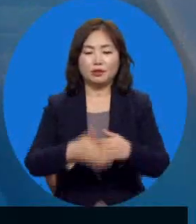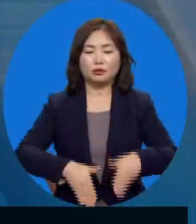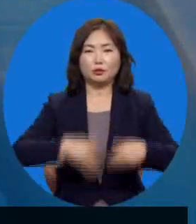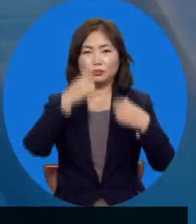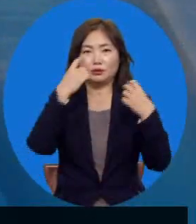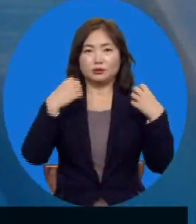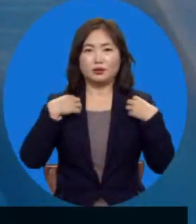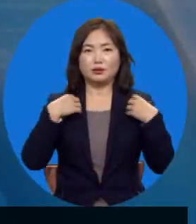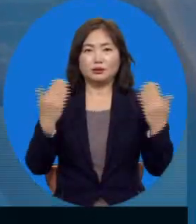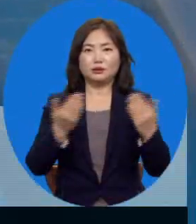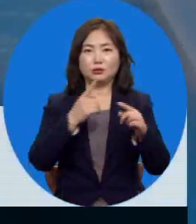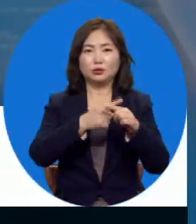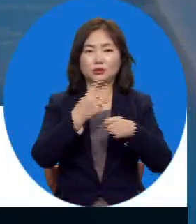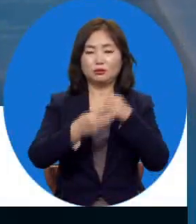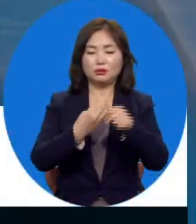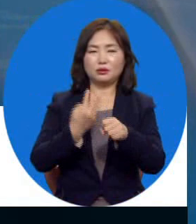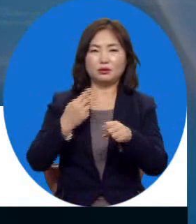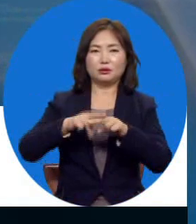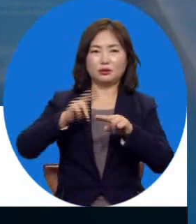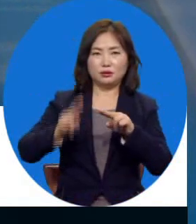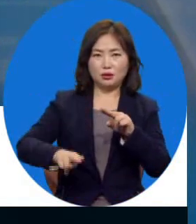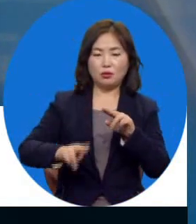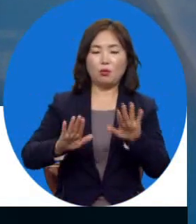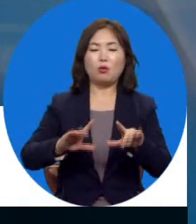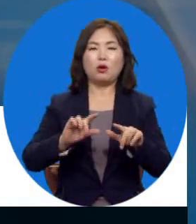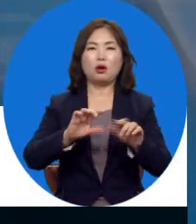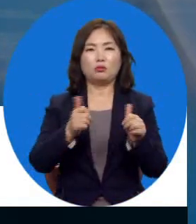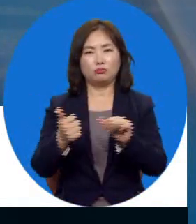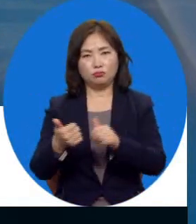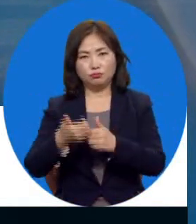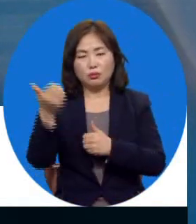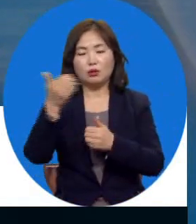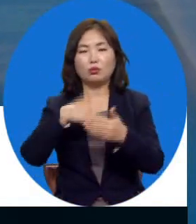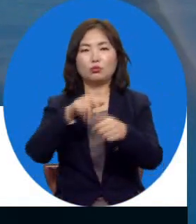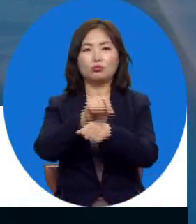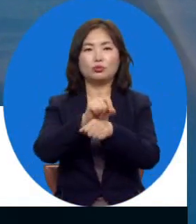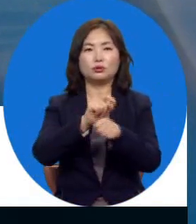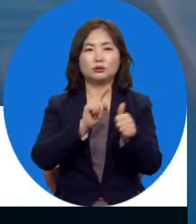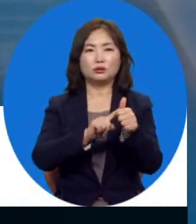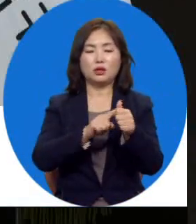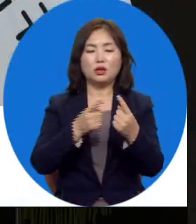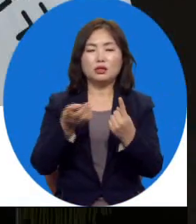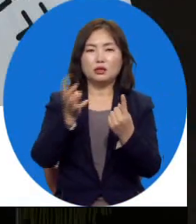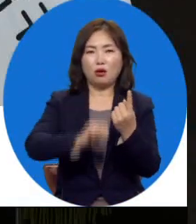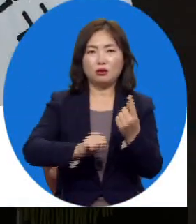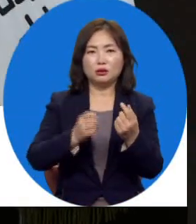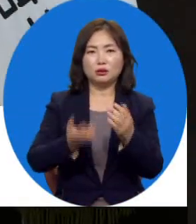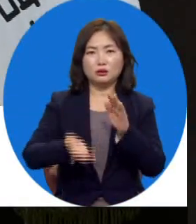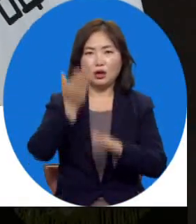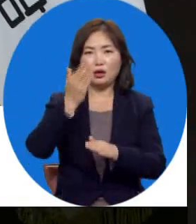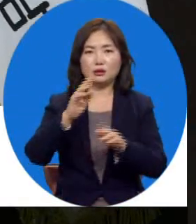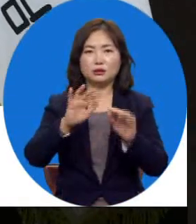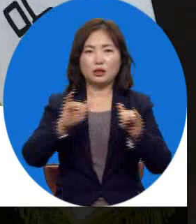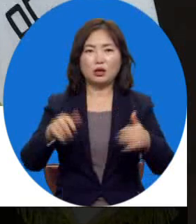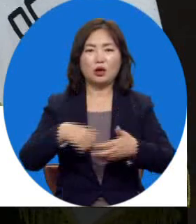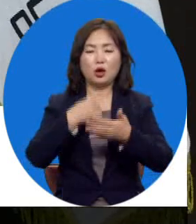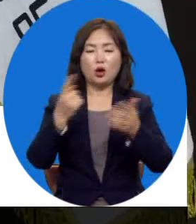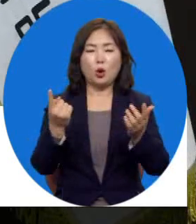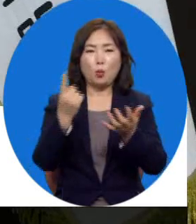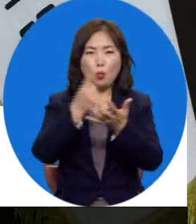대구 남구청에서 근무하다 3년 전에 퇴직해 올해 고인이 된 공무원이 1억 원 이상 기부한 사람의